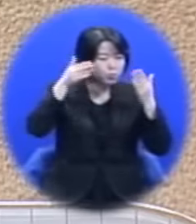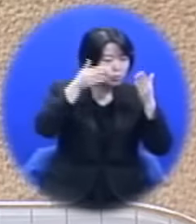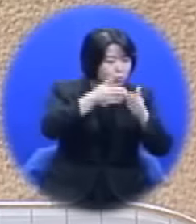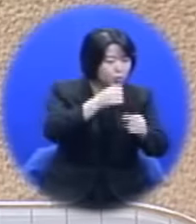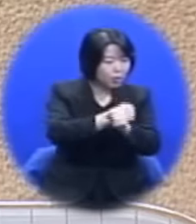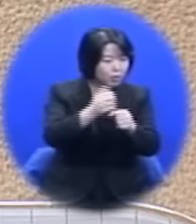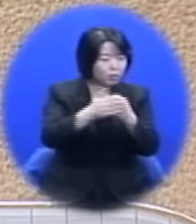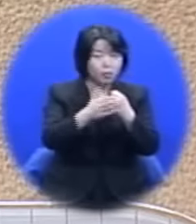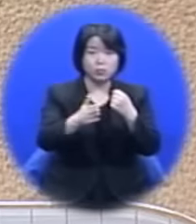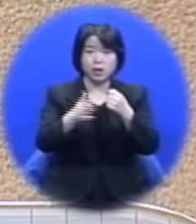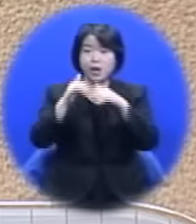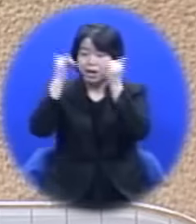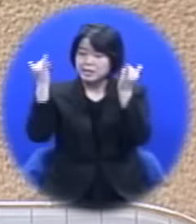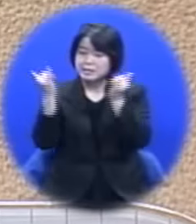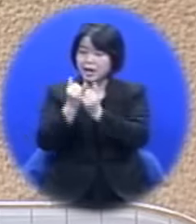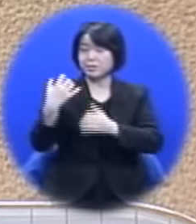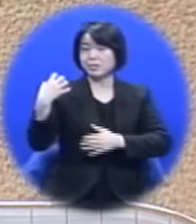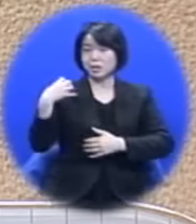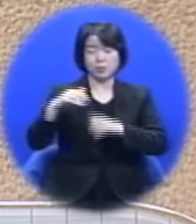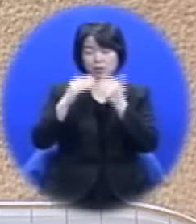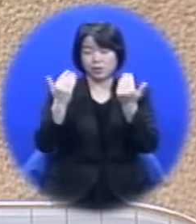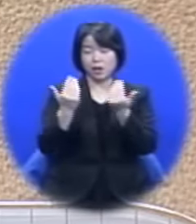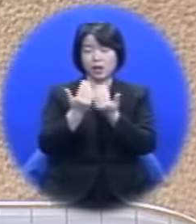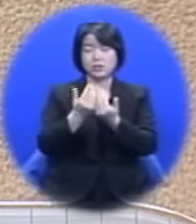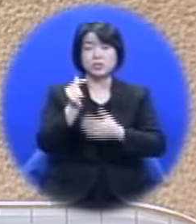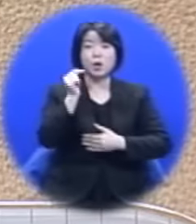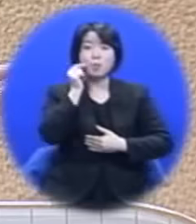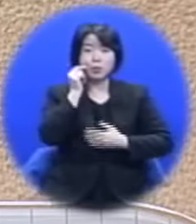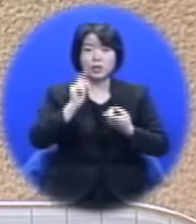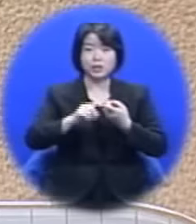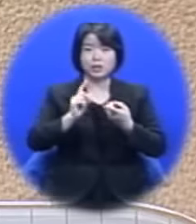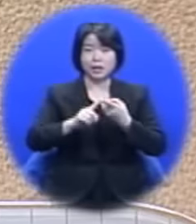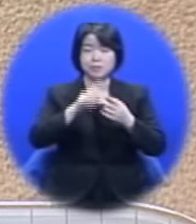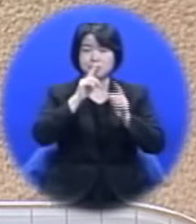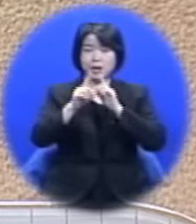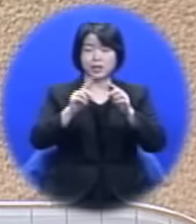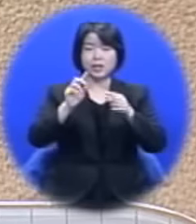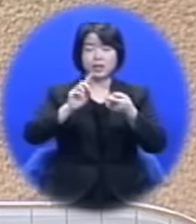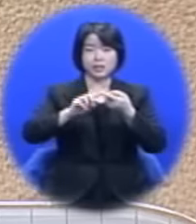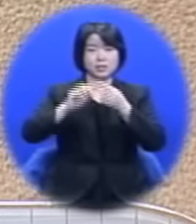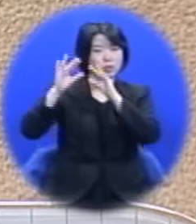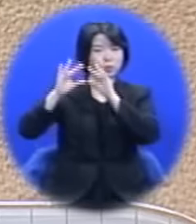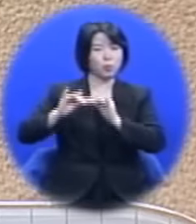때문에 사회적인 책임을 다하지 못했다는 말에 대해서는 동의하지